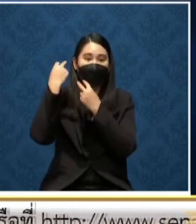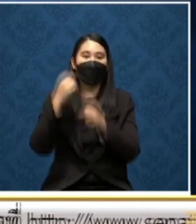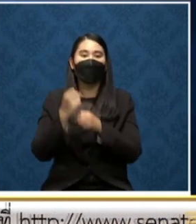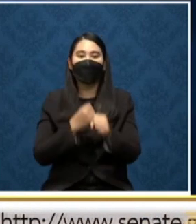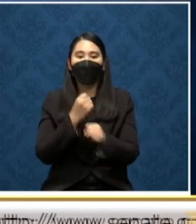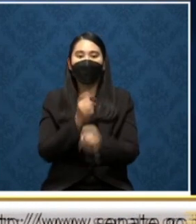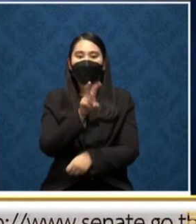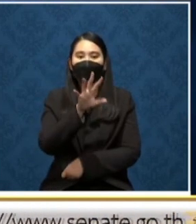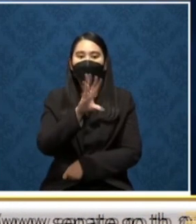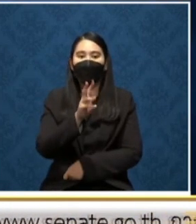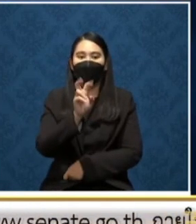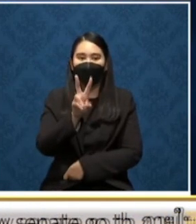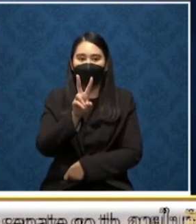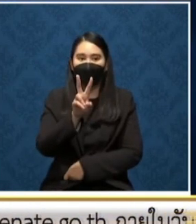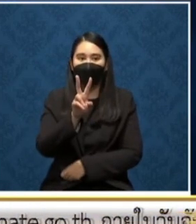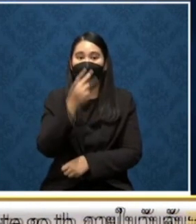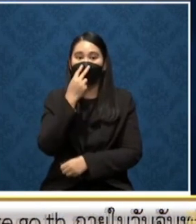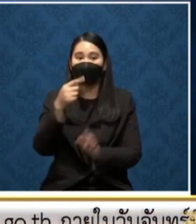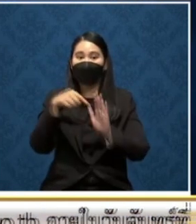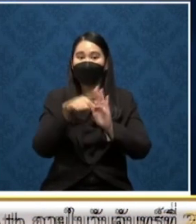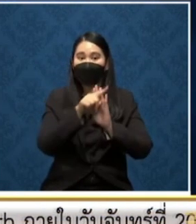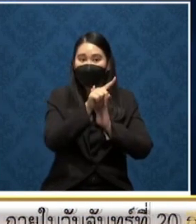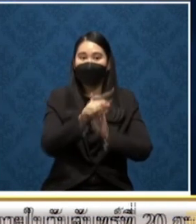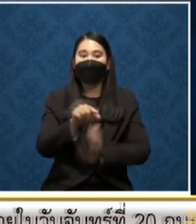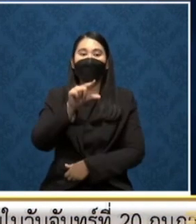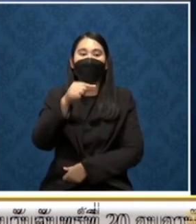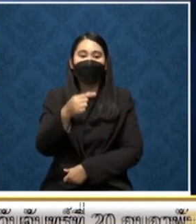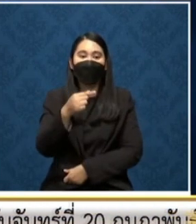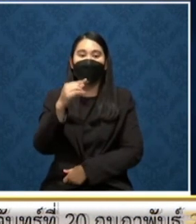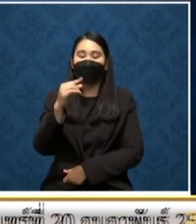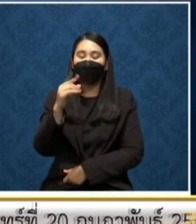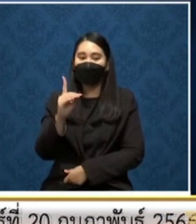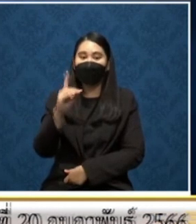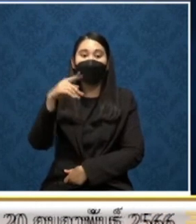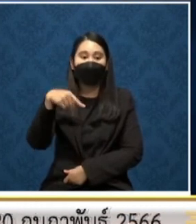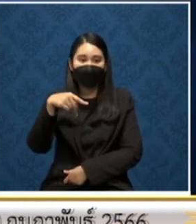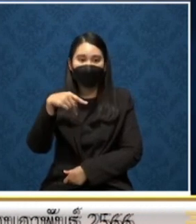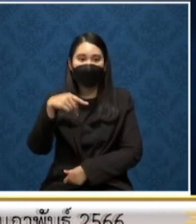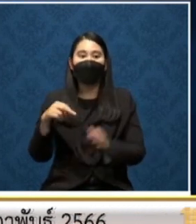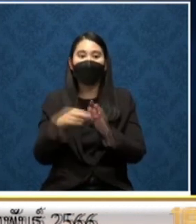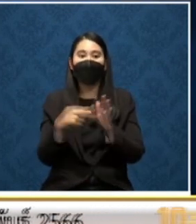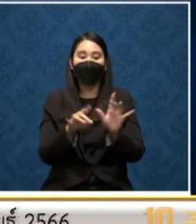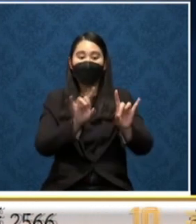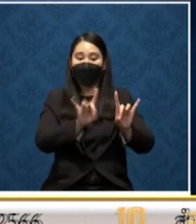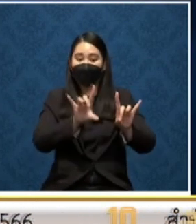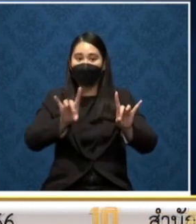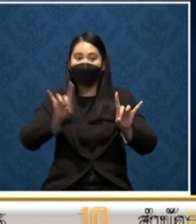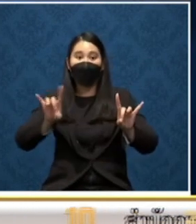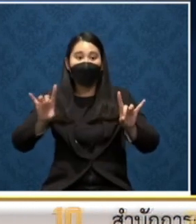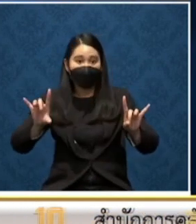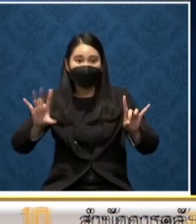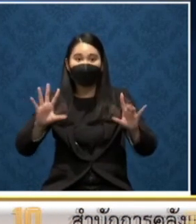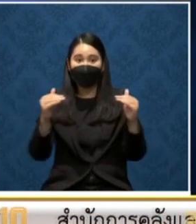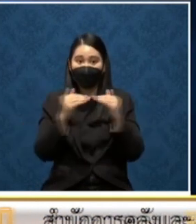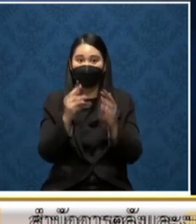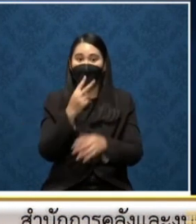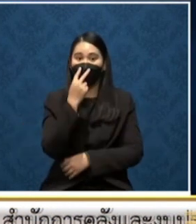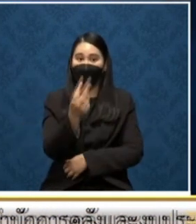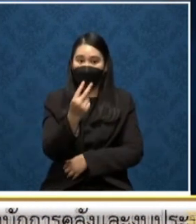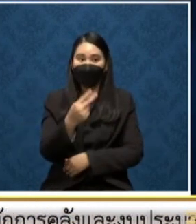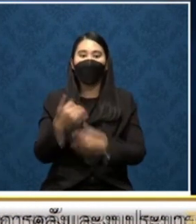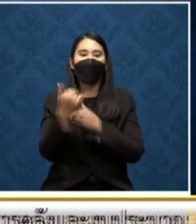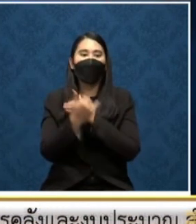องหรือจะไปผสมในโกโก้น้ำส้มน้ำมะพร้าวผสมได้ทุกแบบเลยครับเพราะว่าทางผู้เชี่ยวชาญทีมงานที่เรา